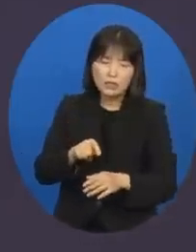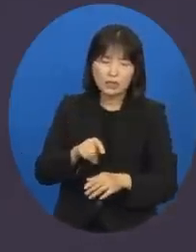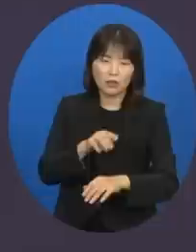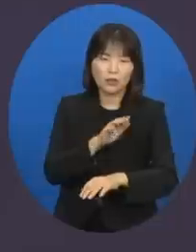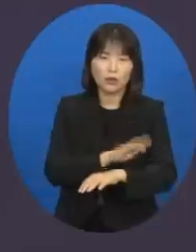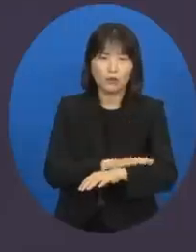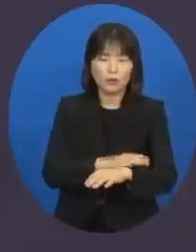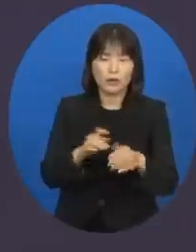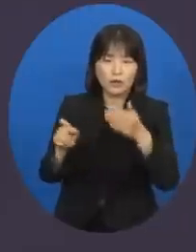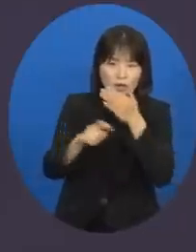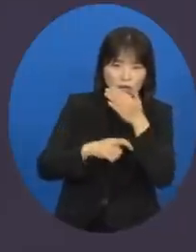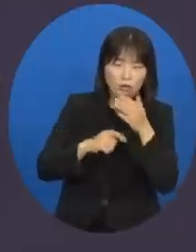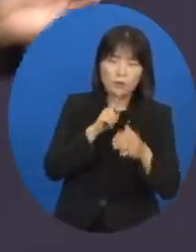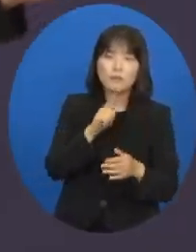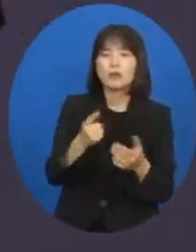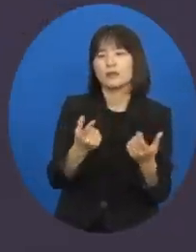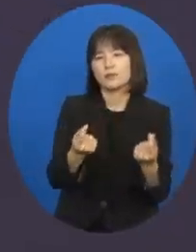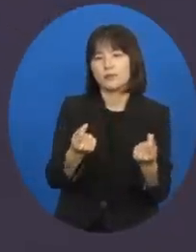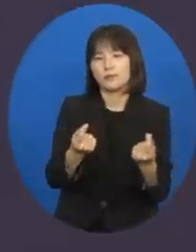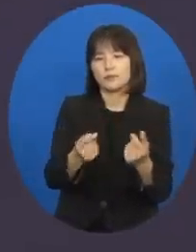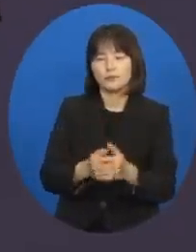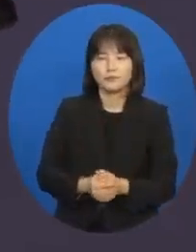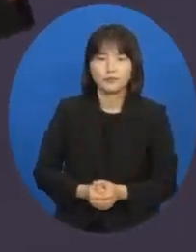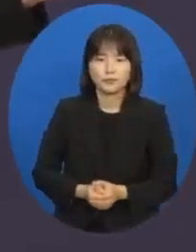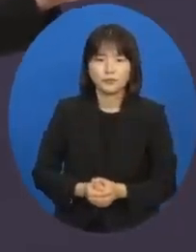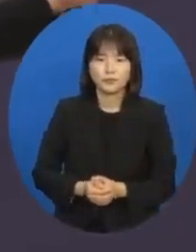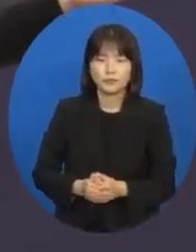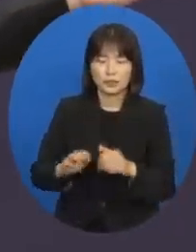주장이었습니다. 이민교회를 섬길 때